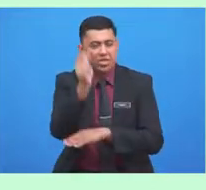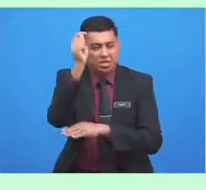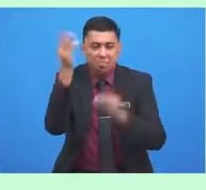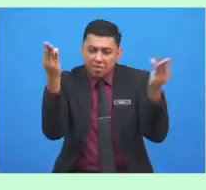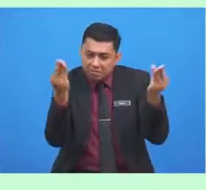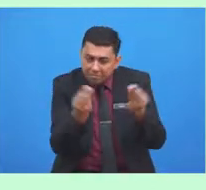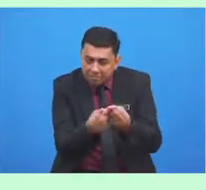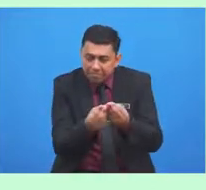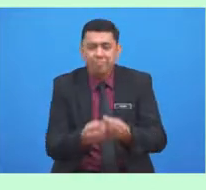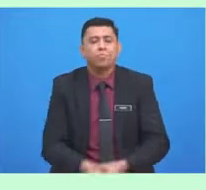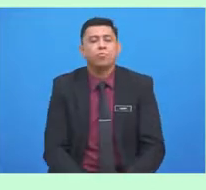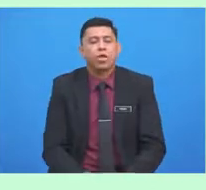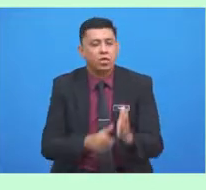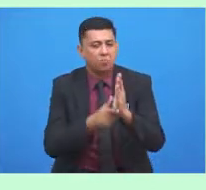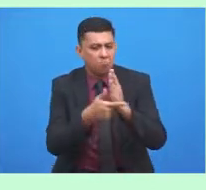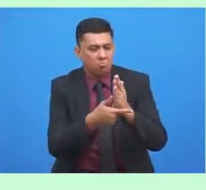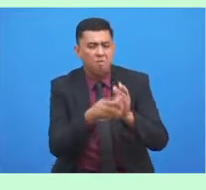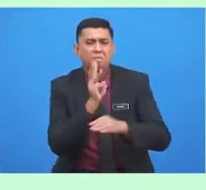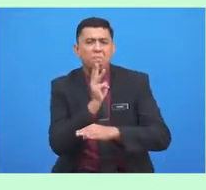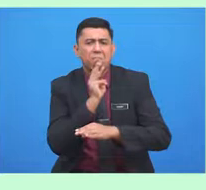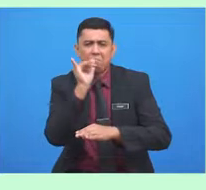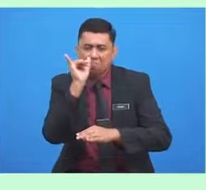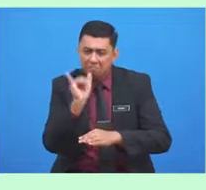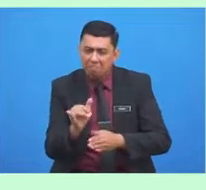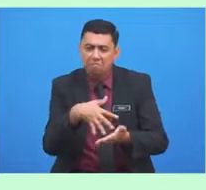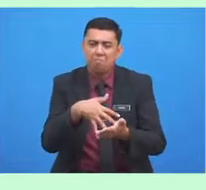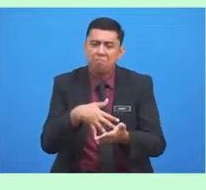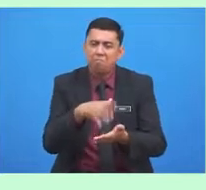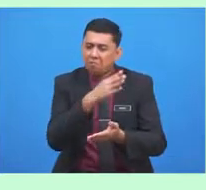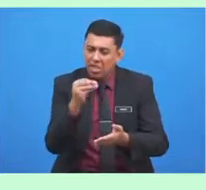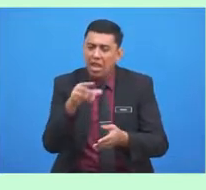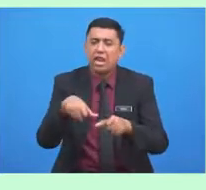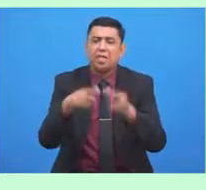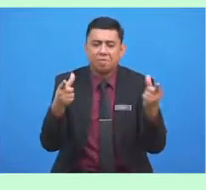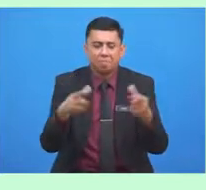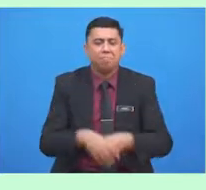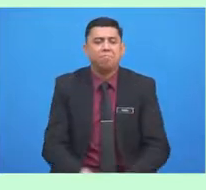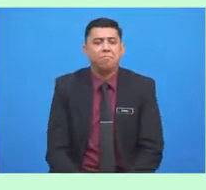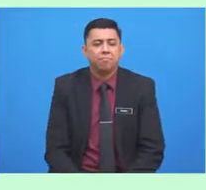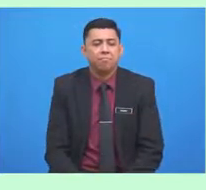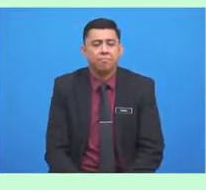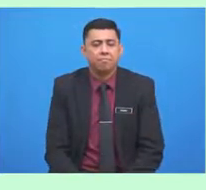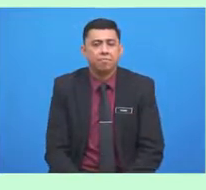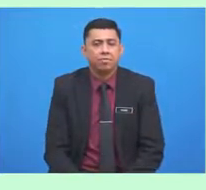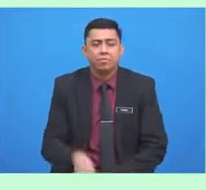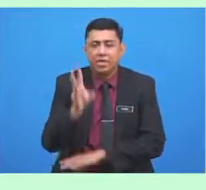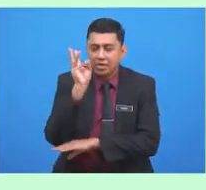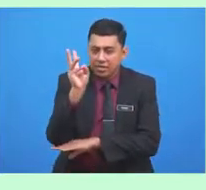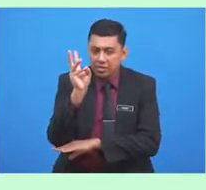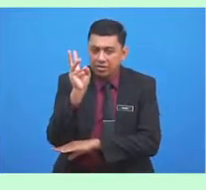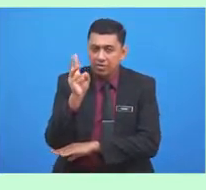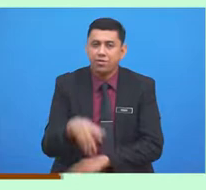kerana larian air permukaan yang lemah dan sebaliknya. proses menegak yang keenam